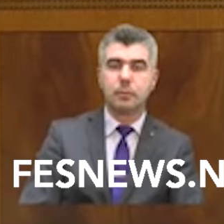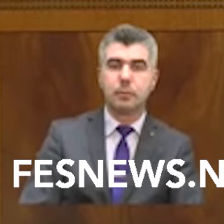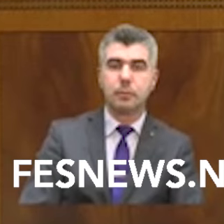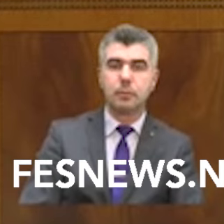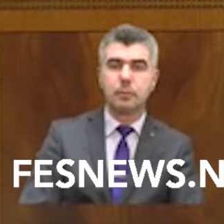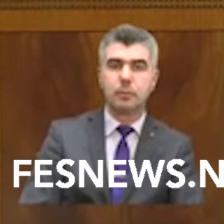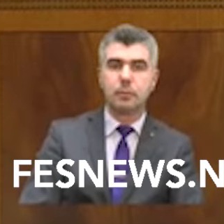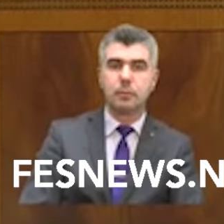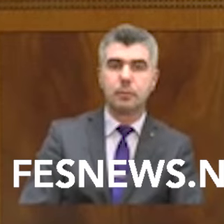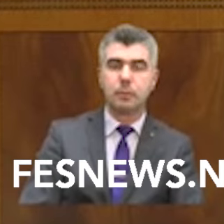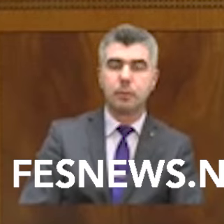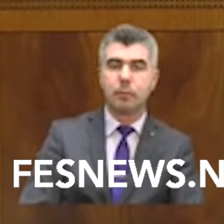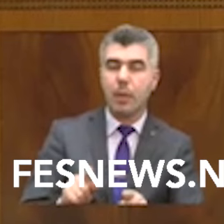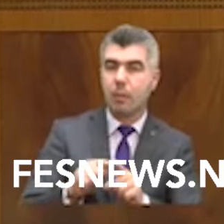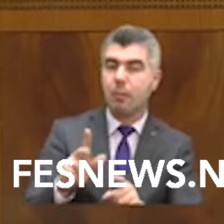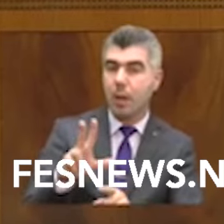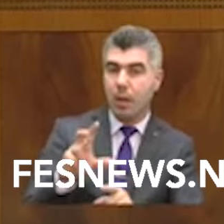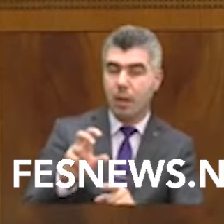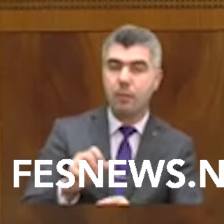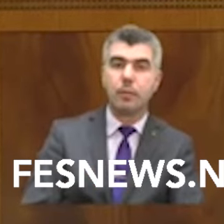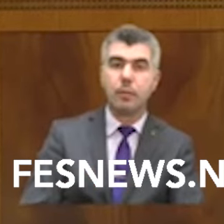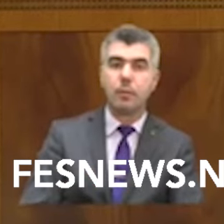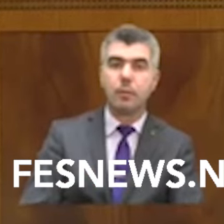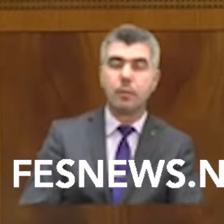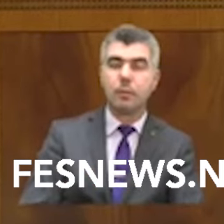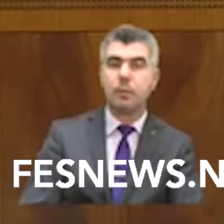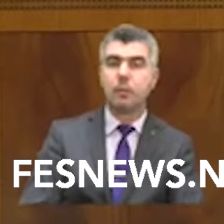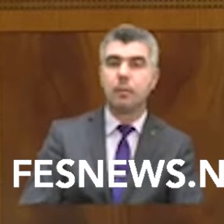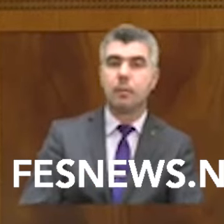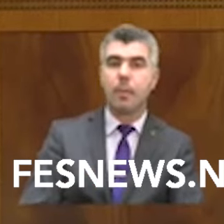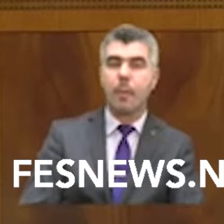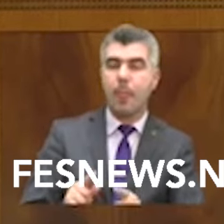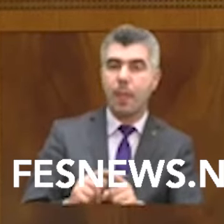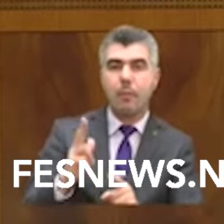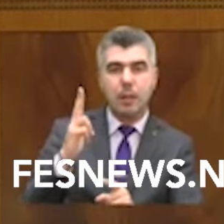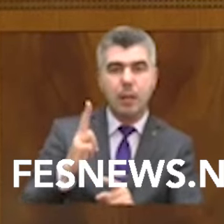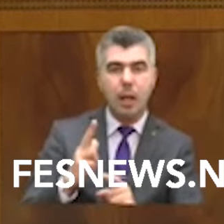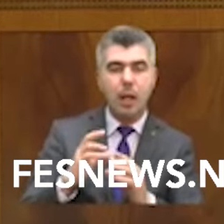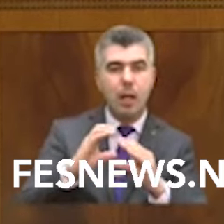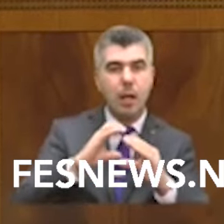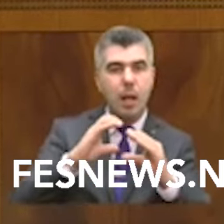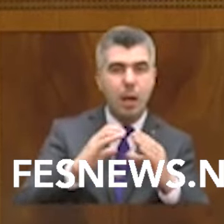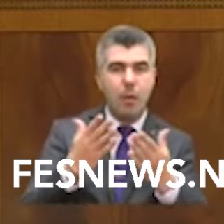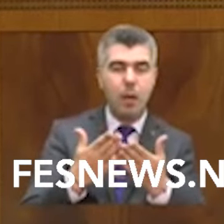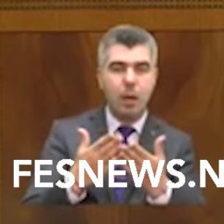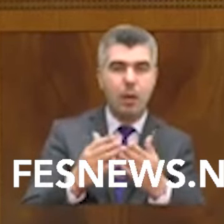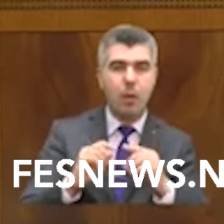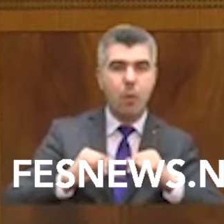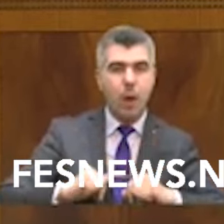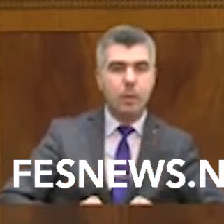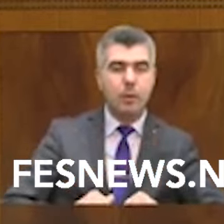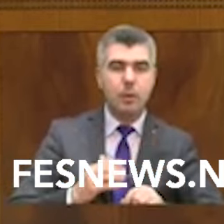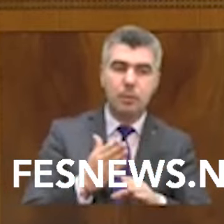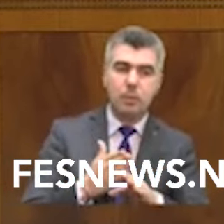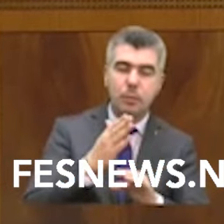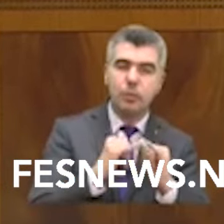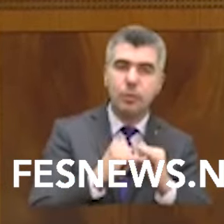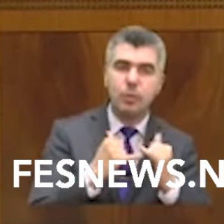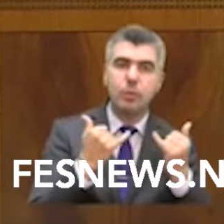عرفتوا بانه تعطى الانطلاقه ديال يعني كان الحوار الوطني للاسكان اللي قامت به السيده الوزيره